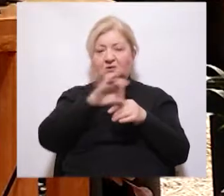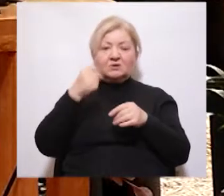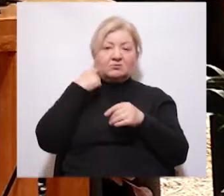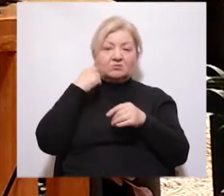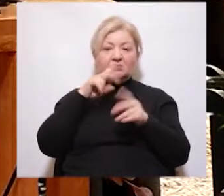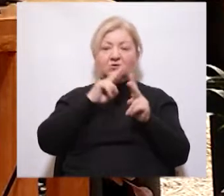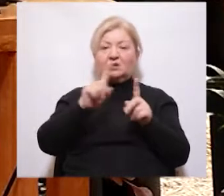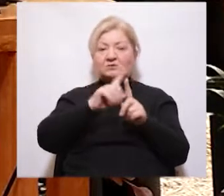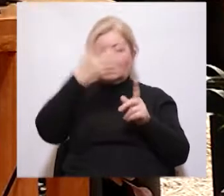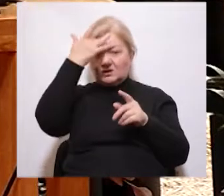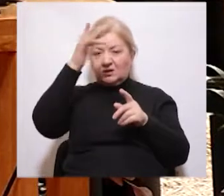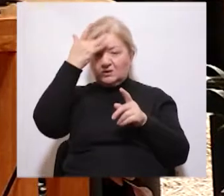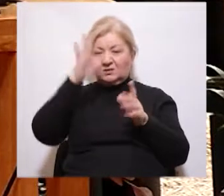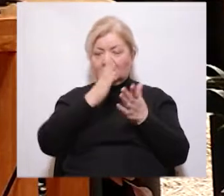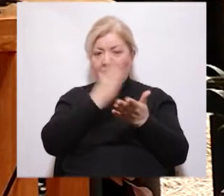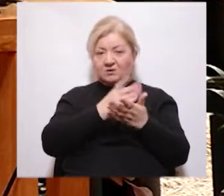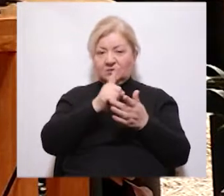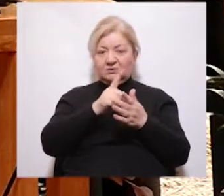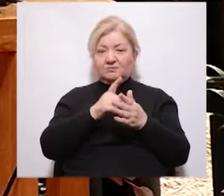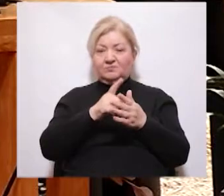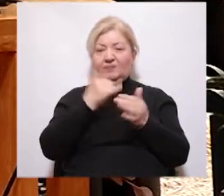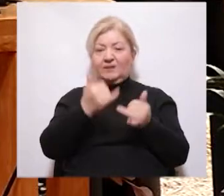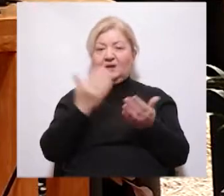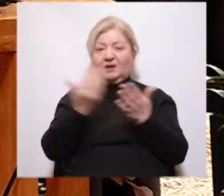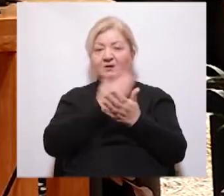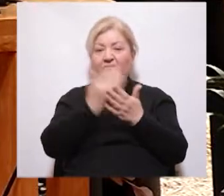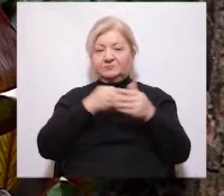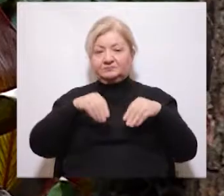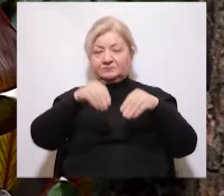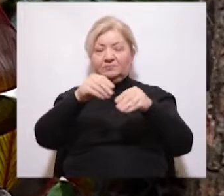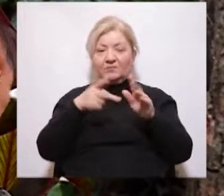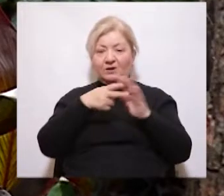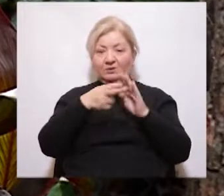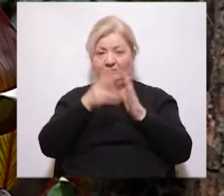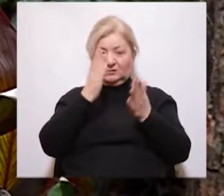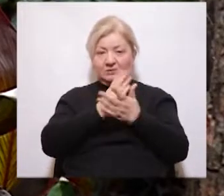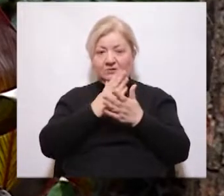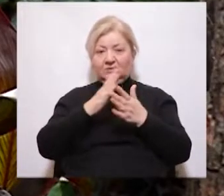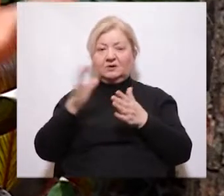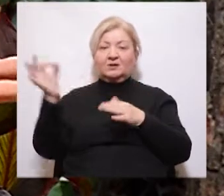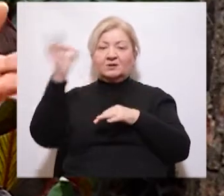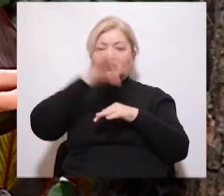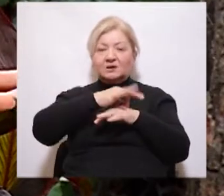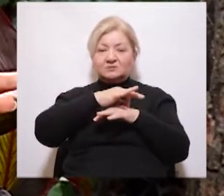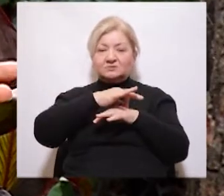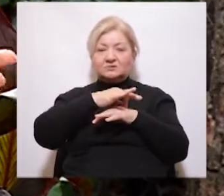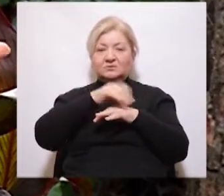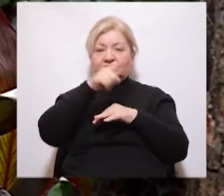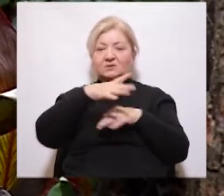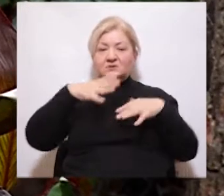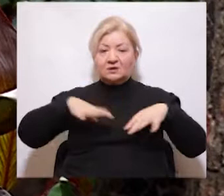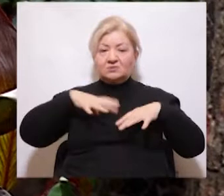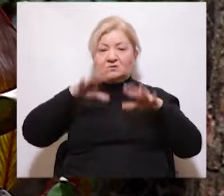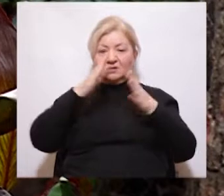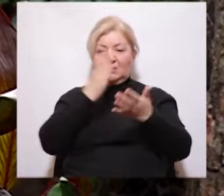ნამდვილი ქართული ჯიშები არის და უკვე აღარავინ მისდევდა მის მოშენებას. ასევე დასავლეთ საქართველოში უამრავი მარანი შეგვიძლია